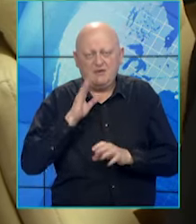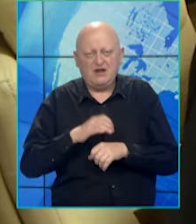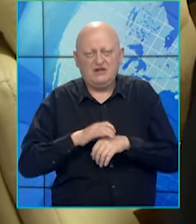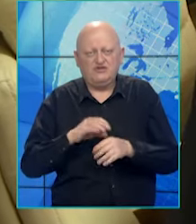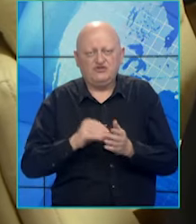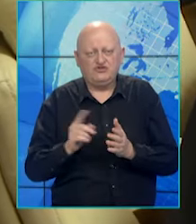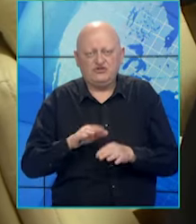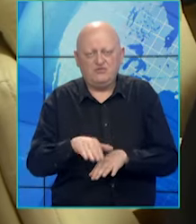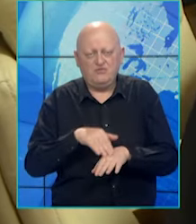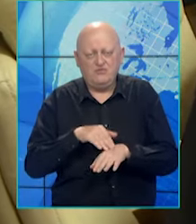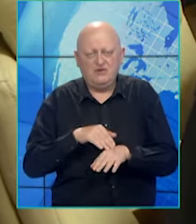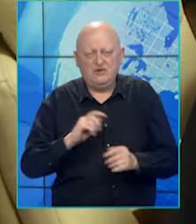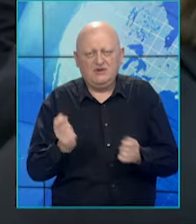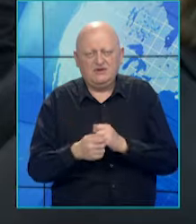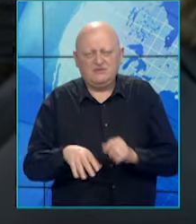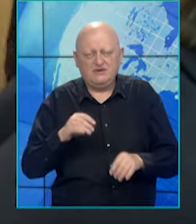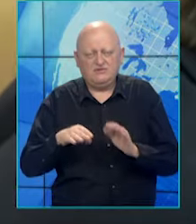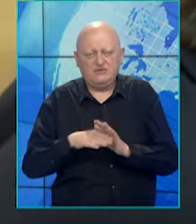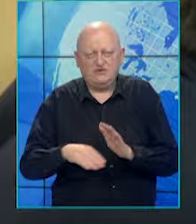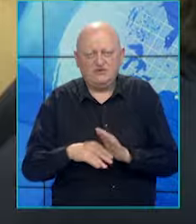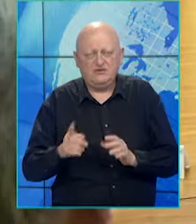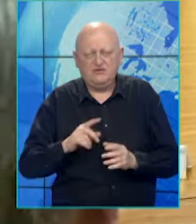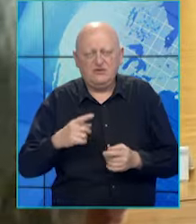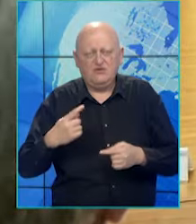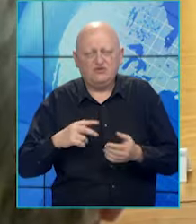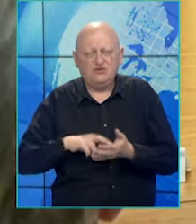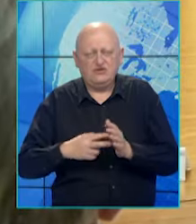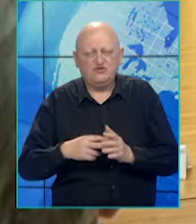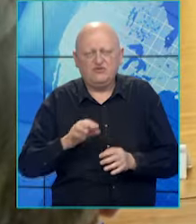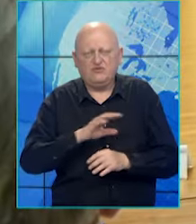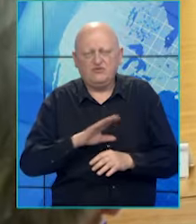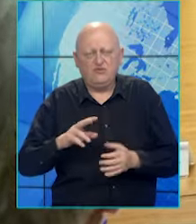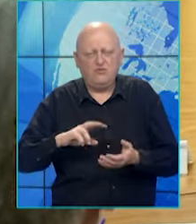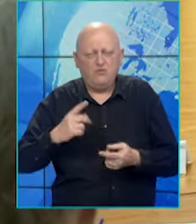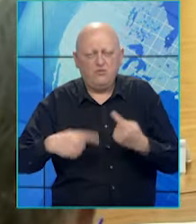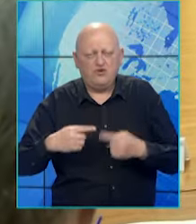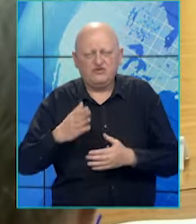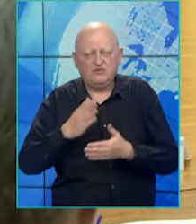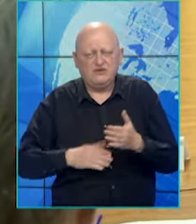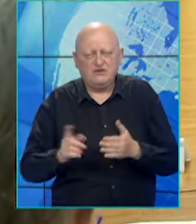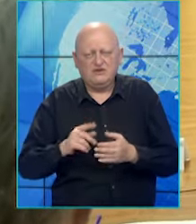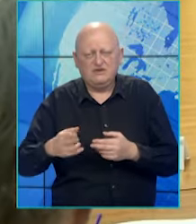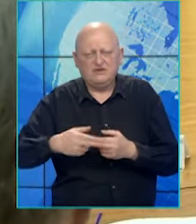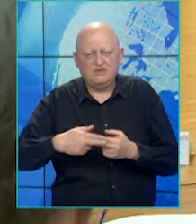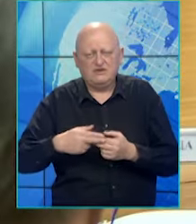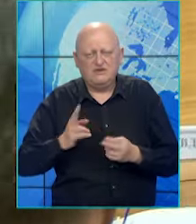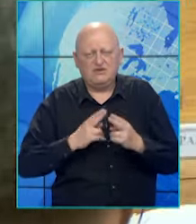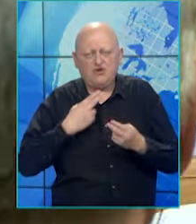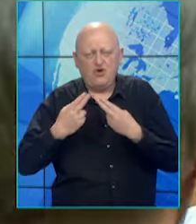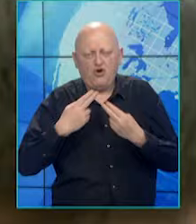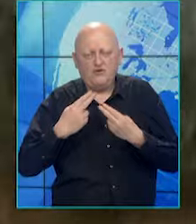lideri još nisu počeli. Izmjene izbornog zakona ni u tehničkom, a ni u suštinskom političkom dijelu nisu ni blizu